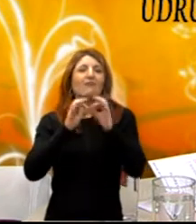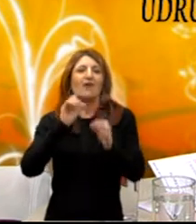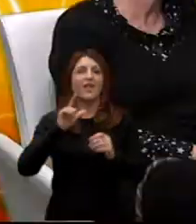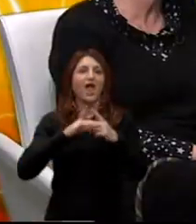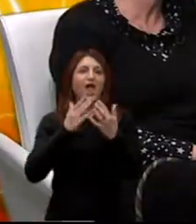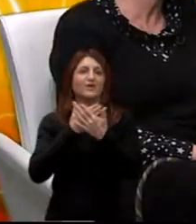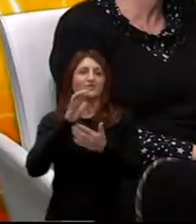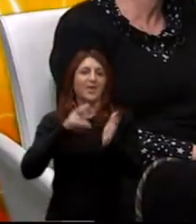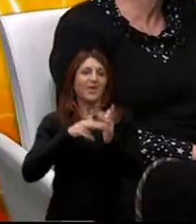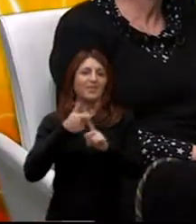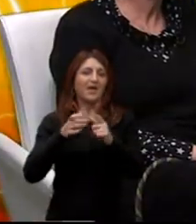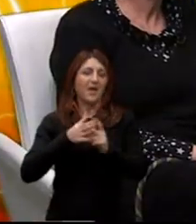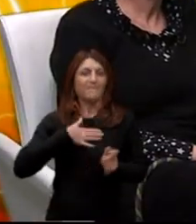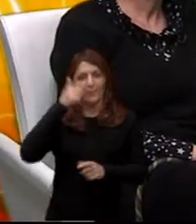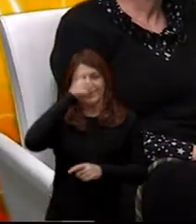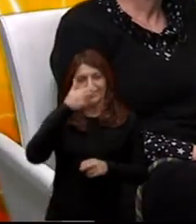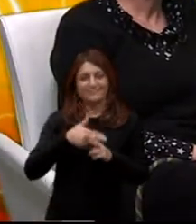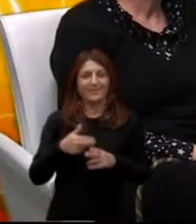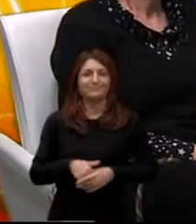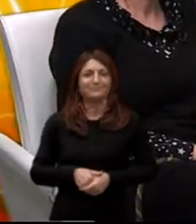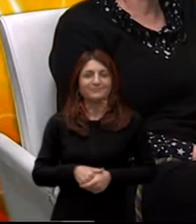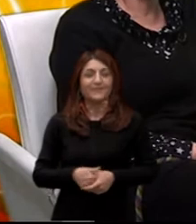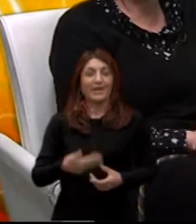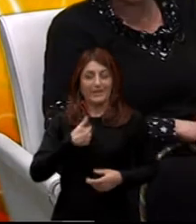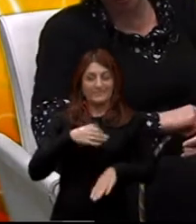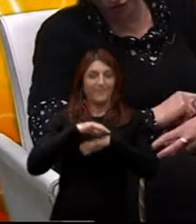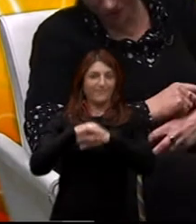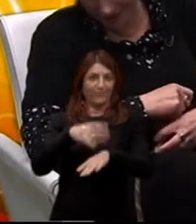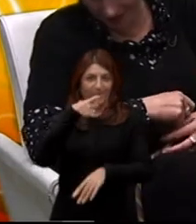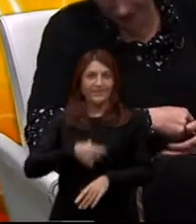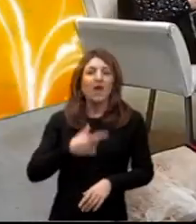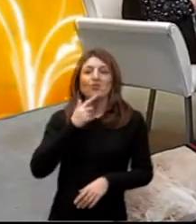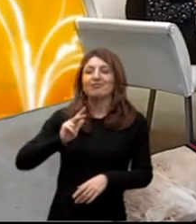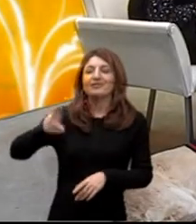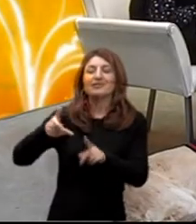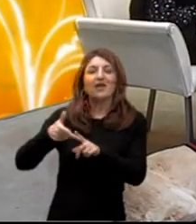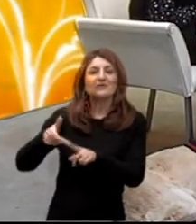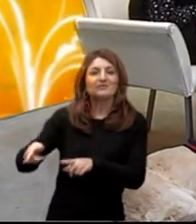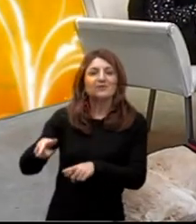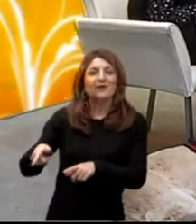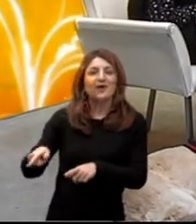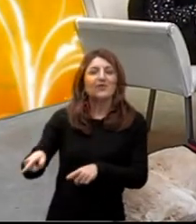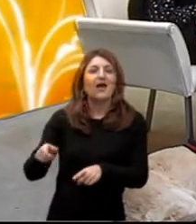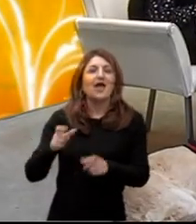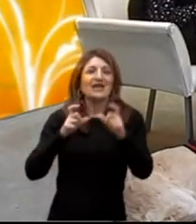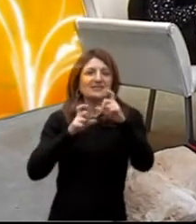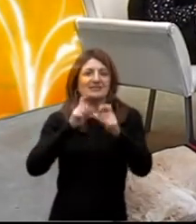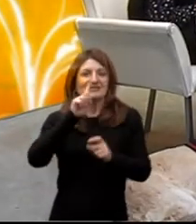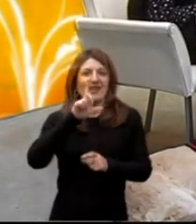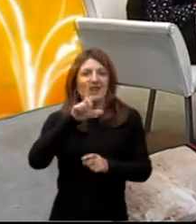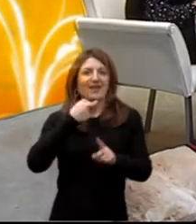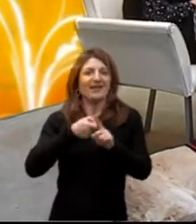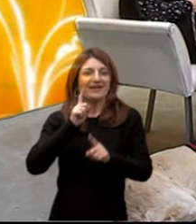Dobro. Ko je naš ovdje treći gost? Ja sam voditelj. Da, treći gost je Silki. To je Golden Retrieverica koja je